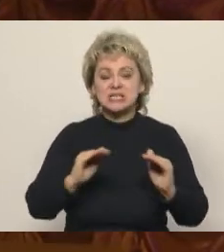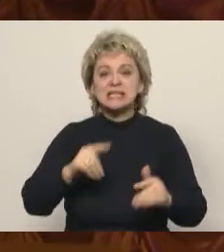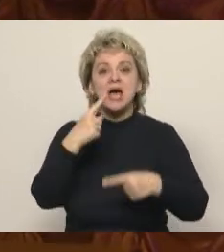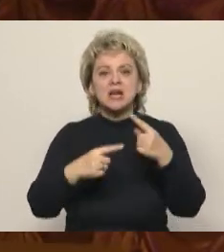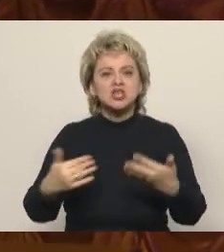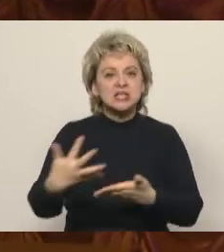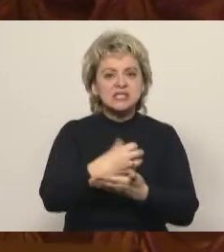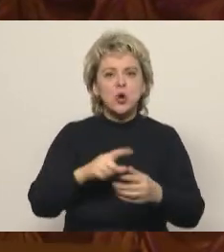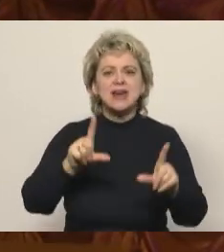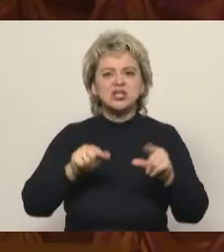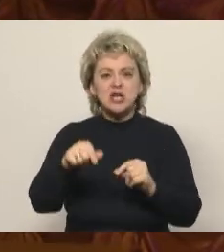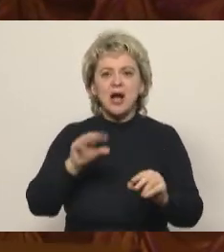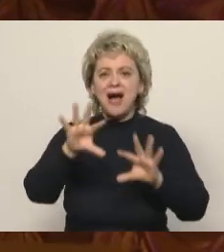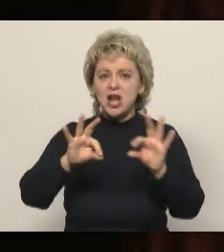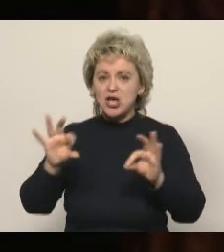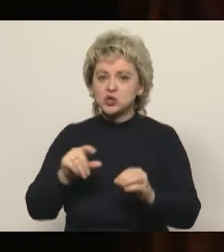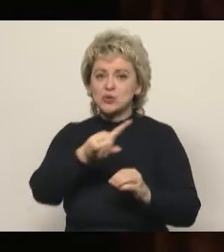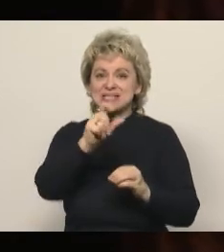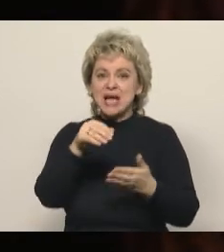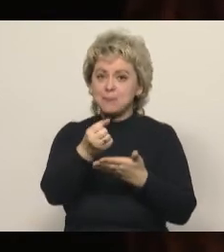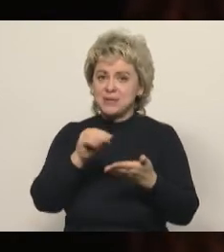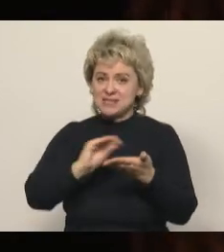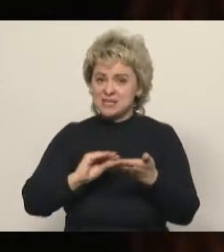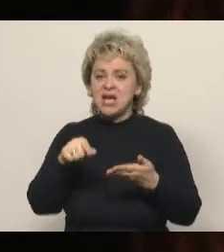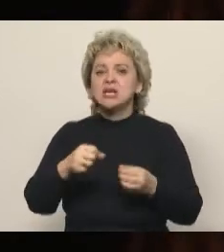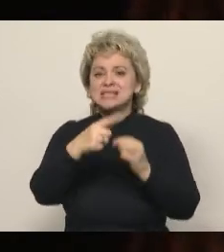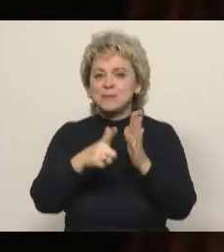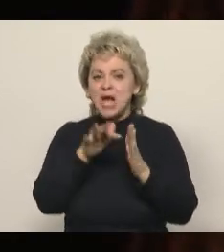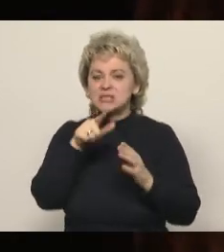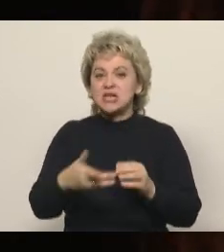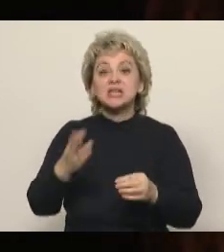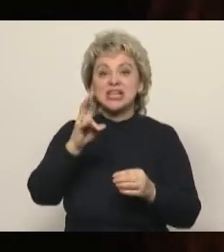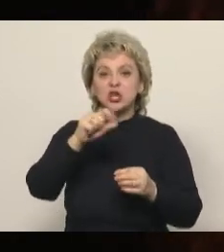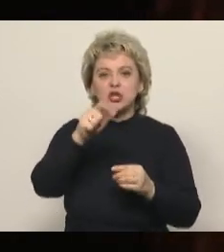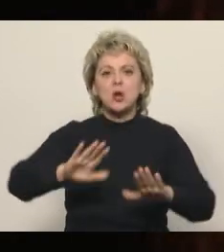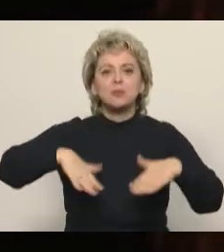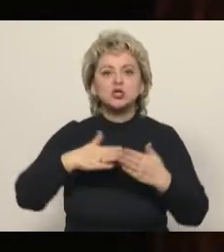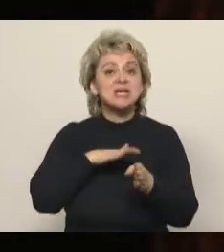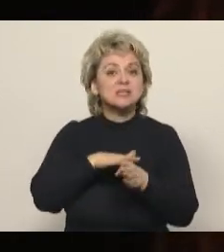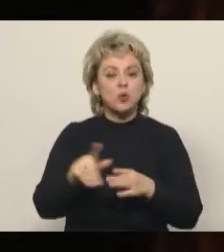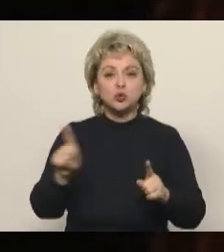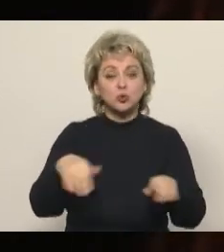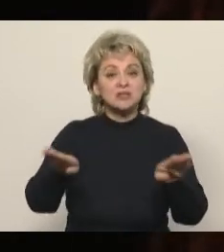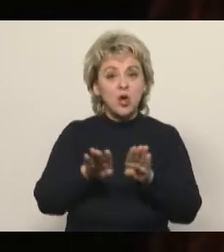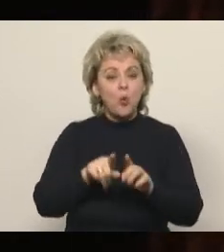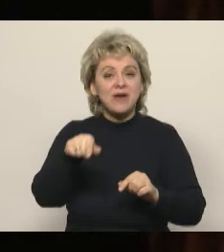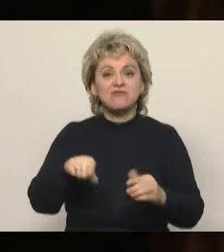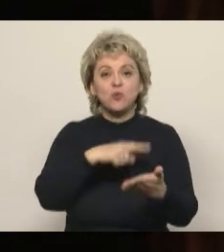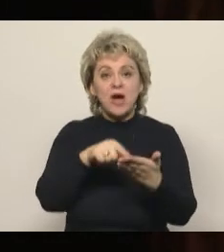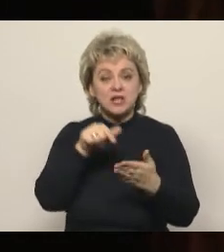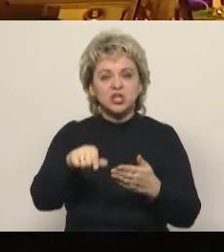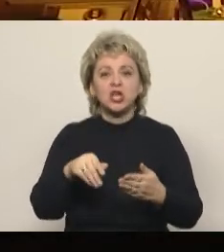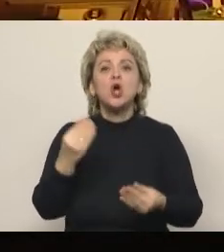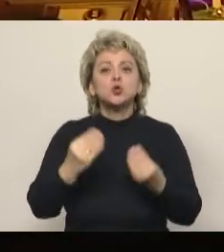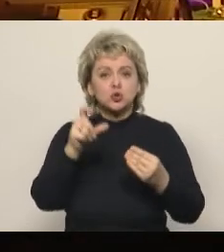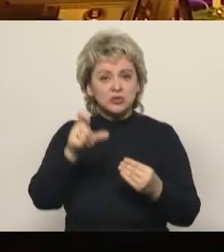Родители собрали редчайшую коллекцию записей. 17 лет назад Никита предложил ему спеть что-нибудь в «Звездном городке». Шутник